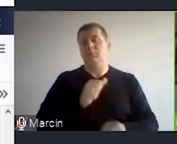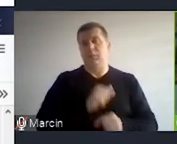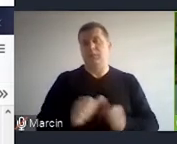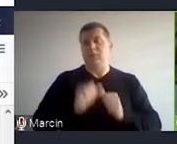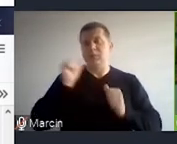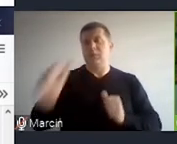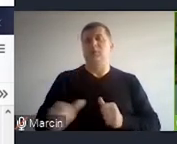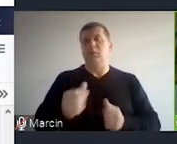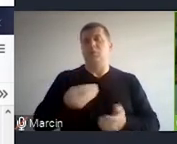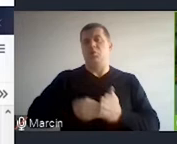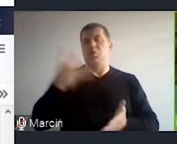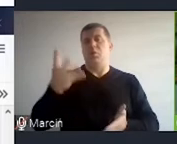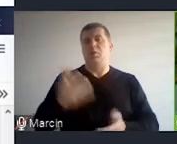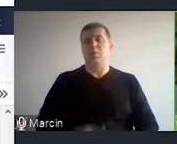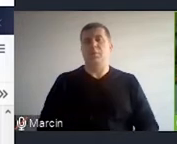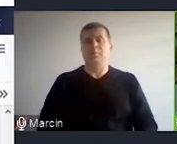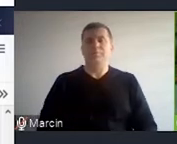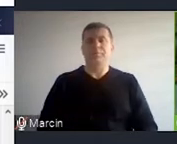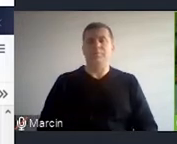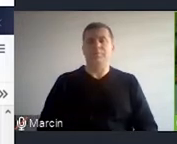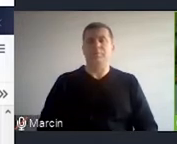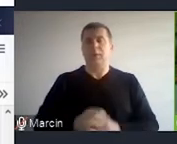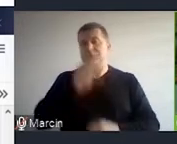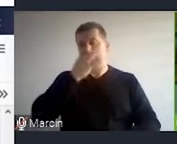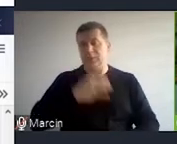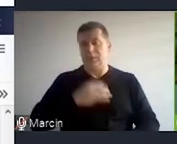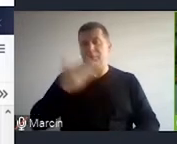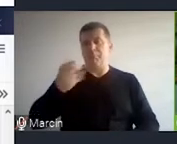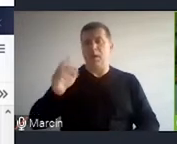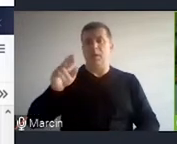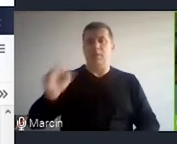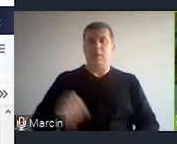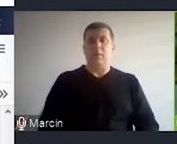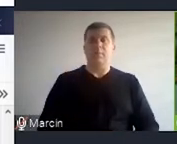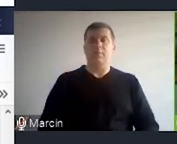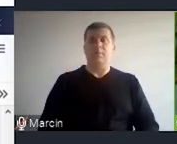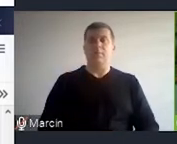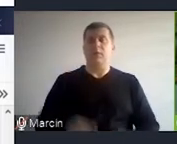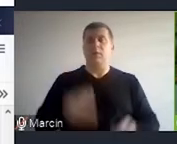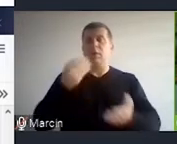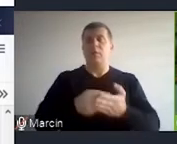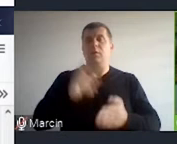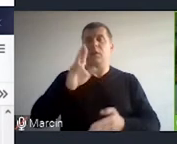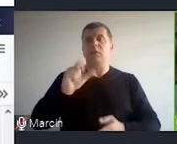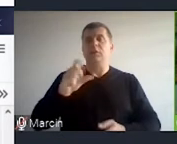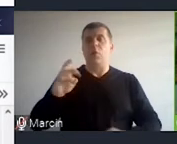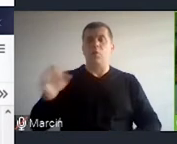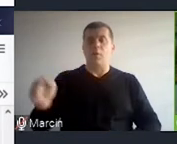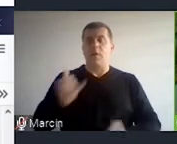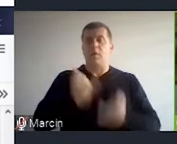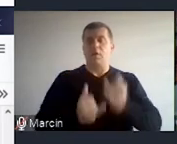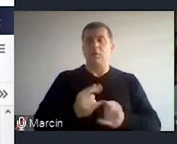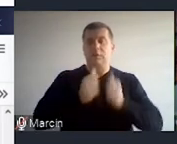prostu stosunkowo drogie. Pojawiło się pytanie pani Marty. Kwoty ryczałtowe.